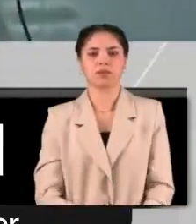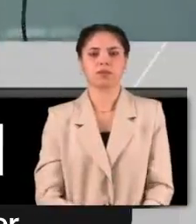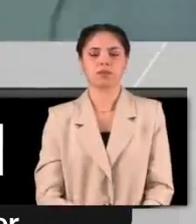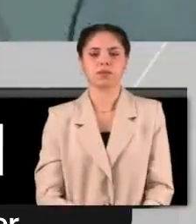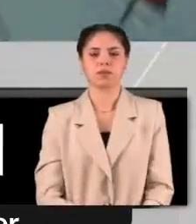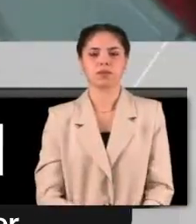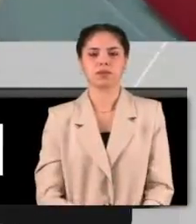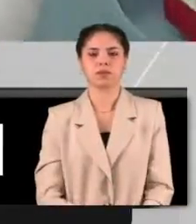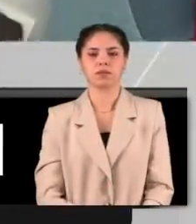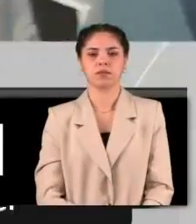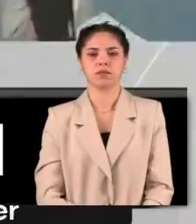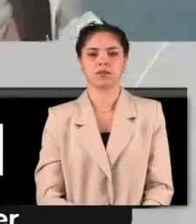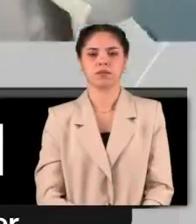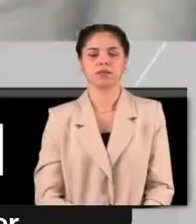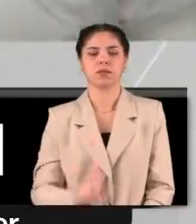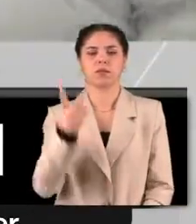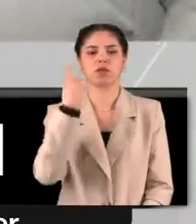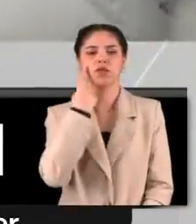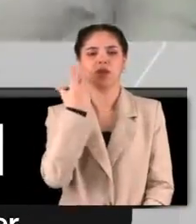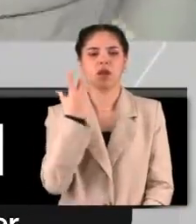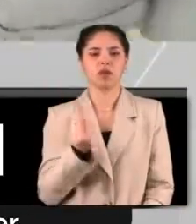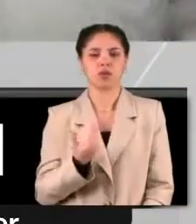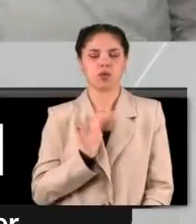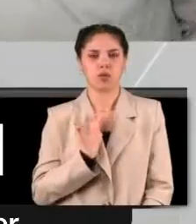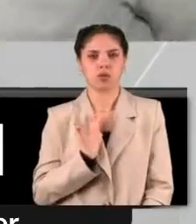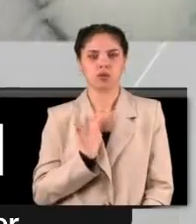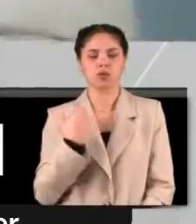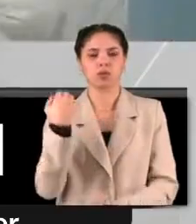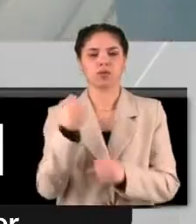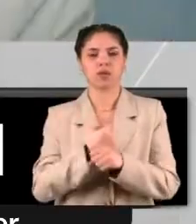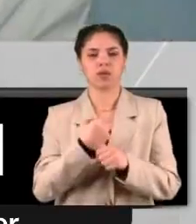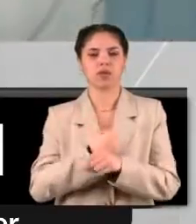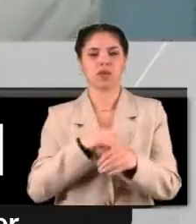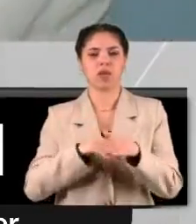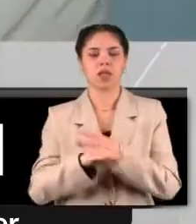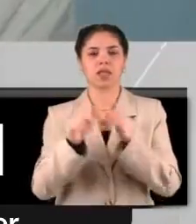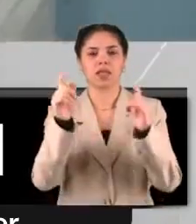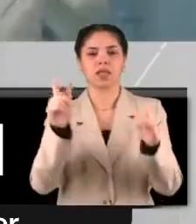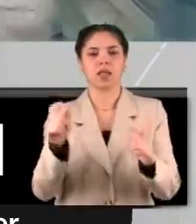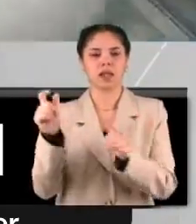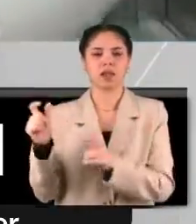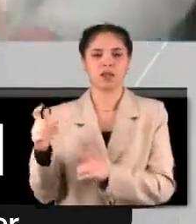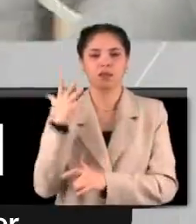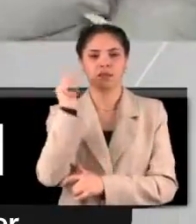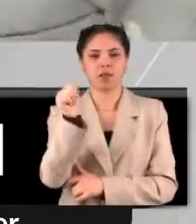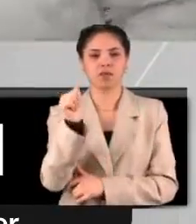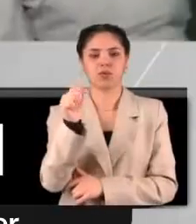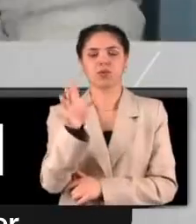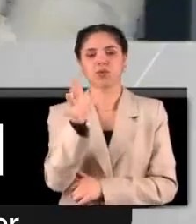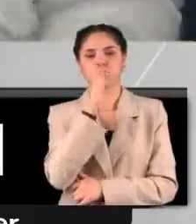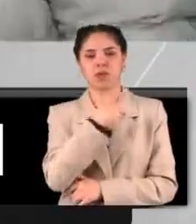Yine biz bugün mucizelere tanıklık ettik. Enkaz noktalarında 5 gündür